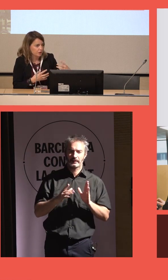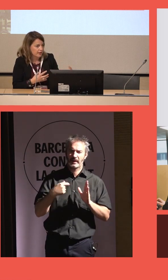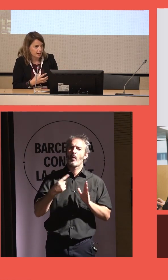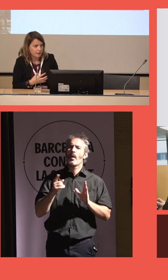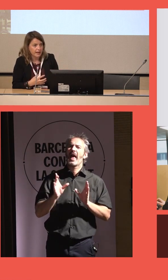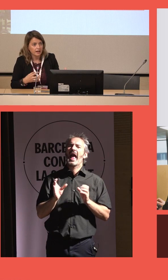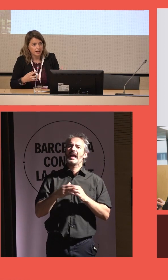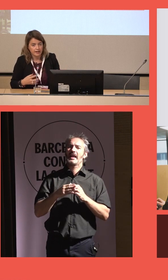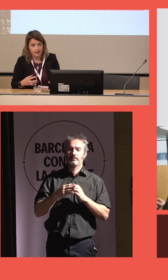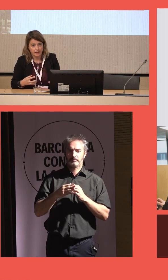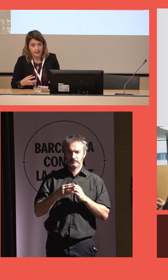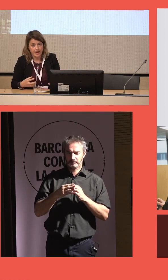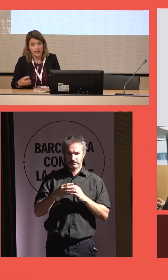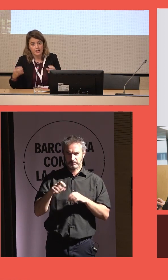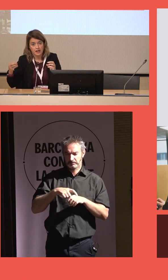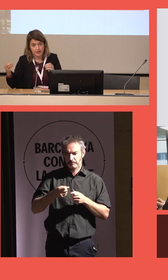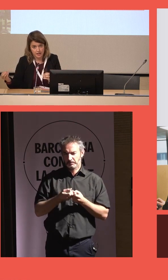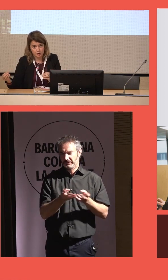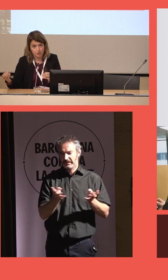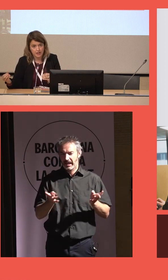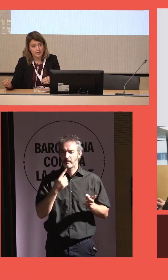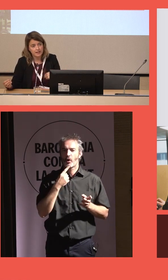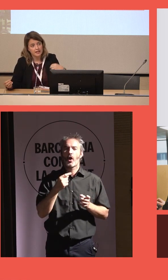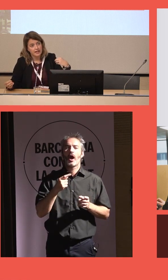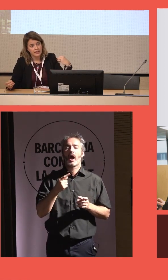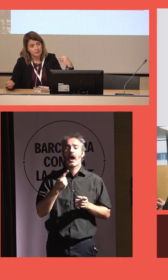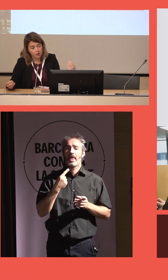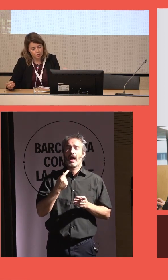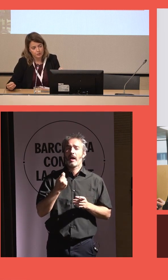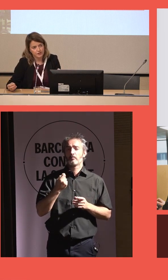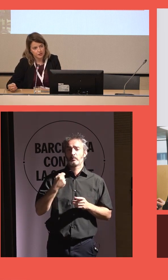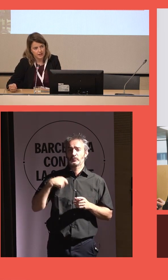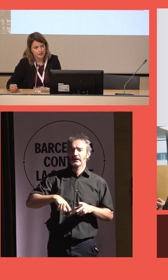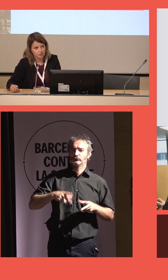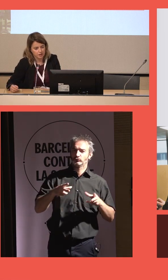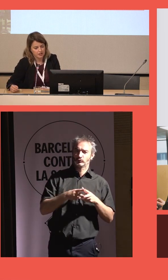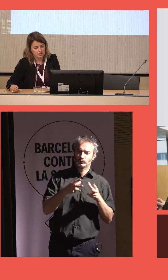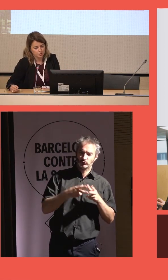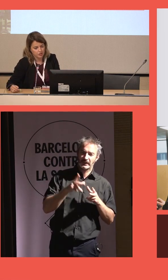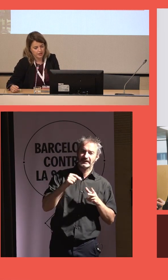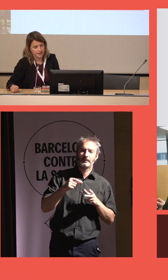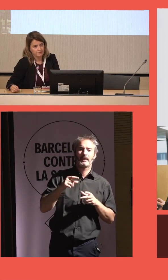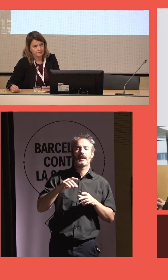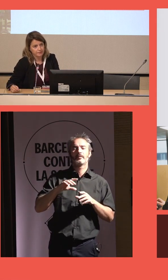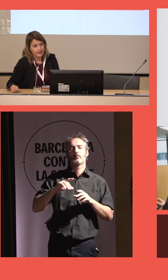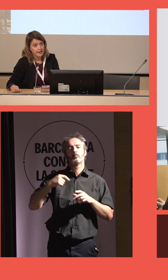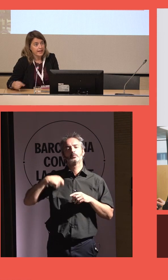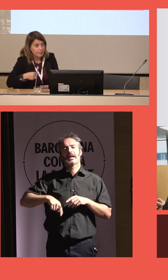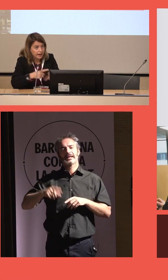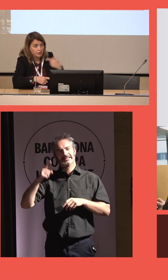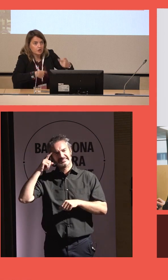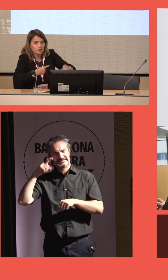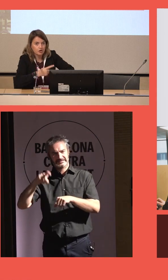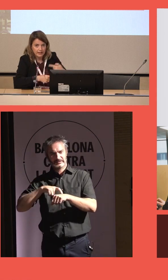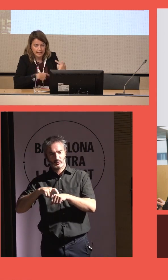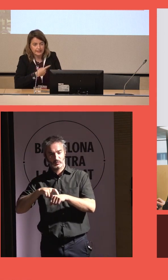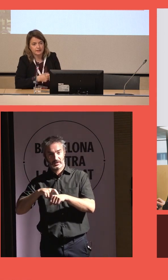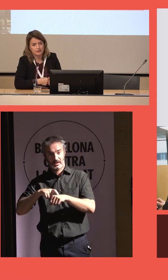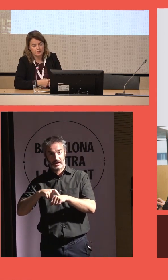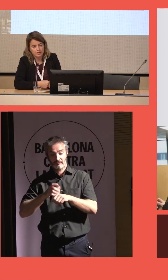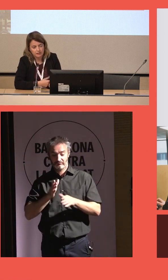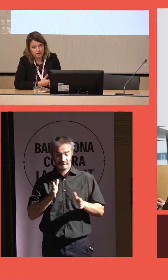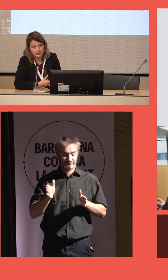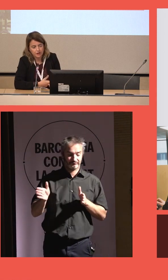equip multidisciplinar en el que hi ha agents socials i molts professionals del món de la psicologia i a part doncs tot